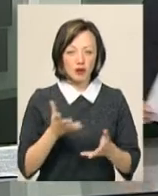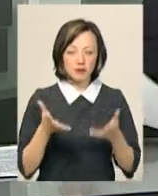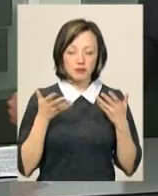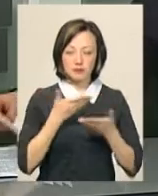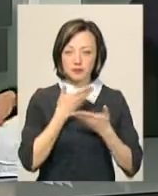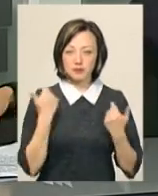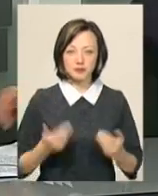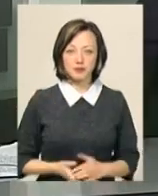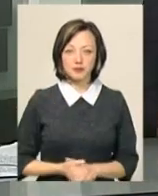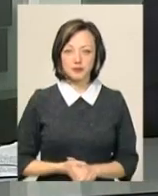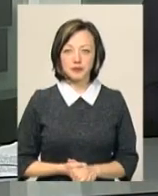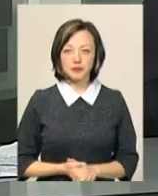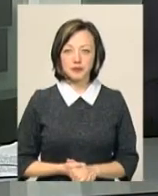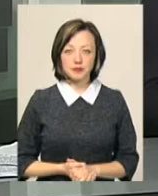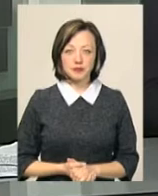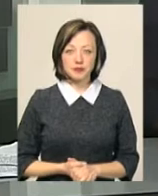встановили.